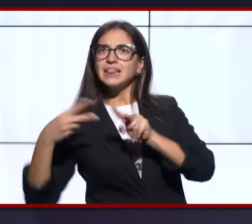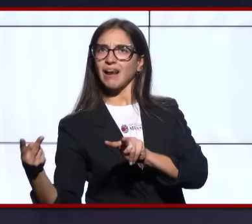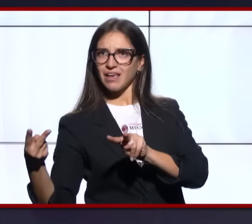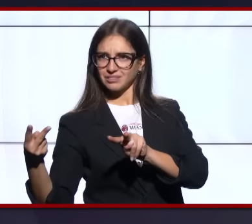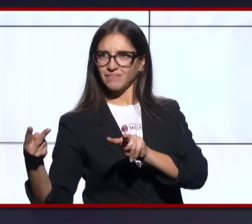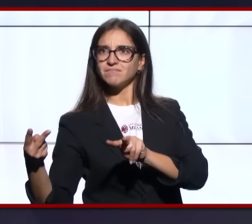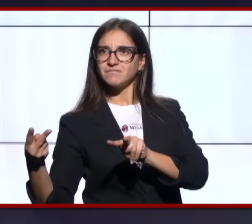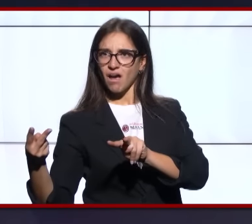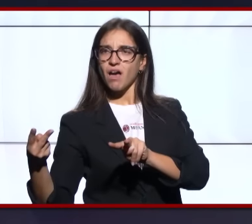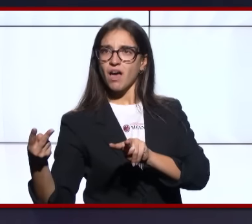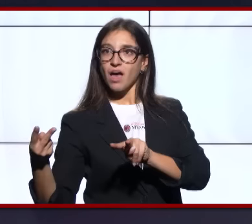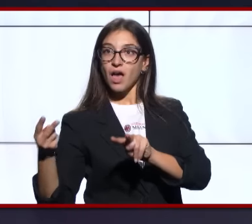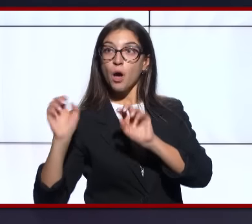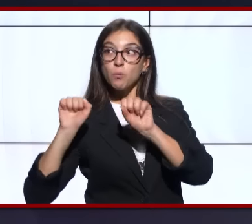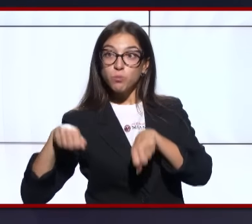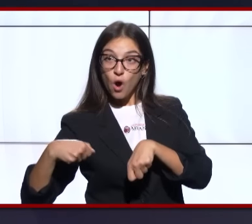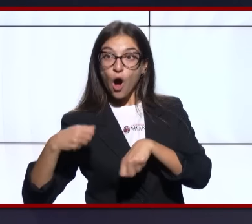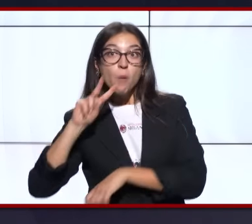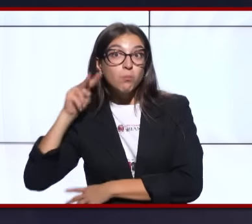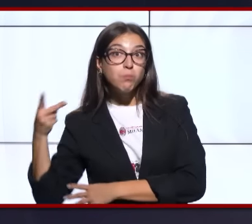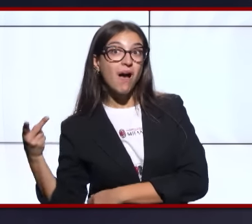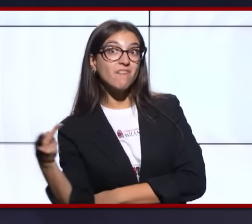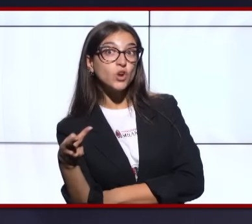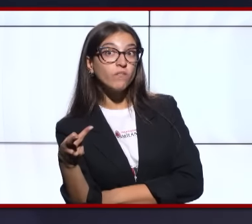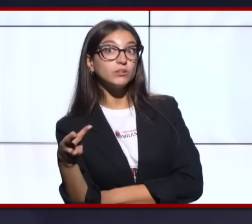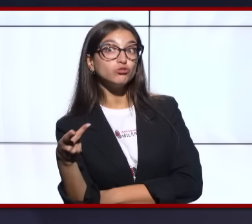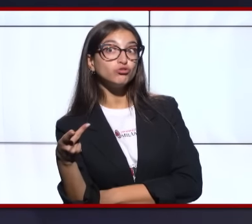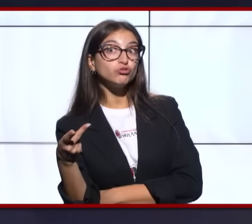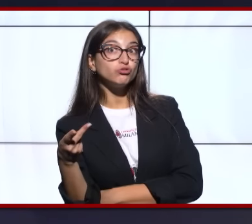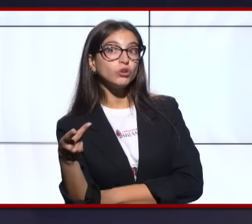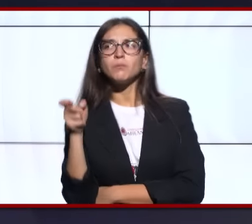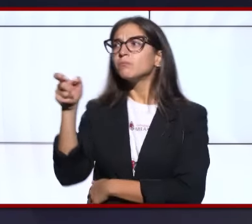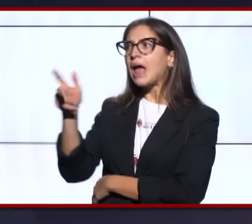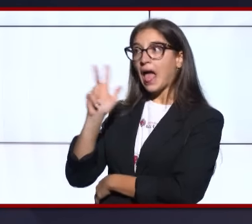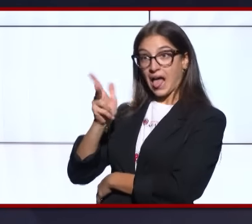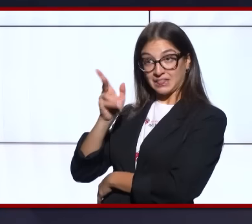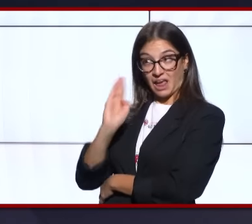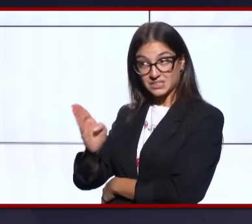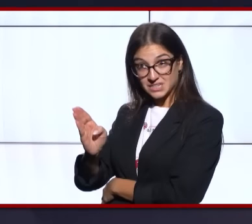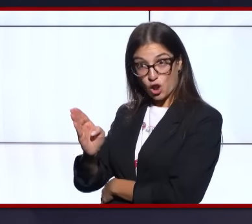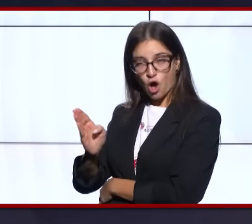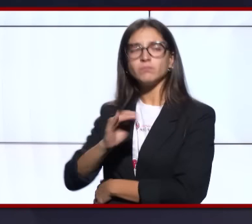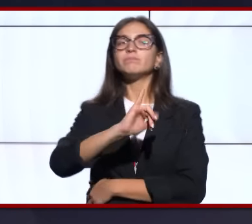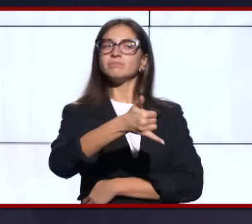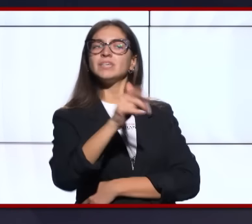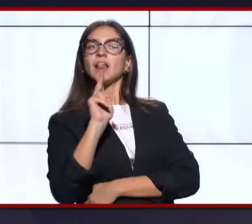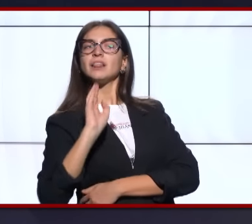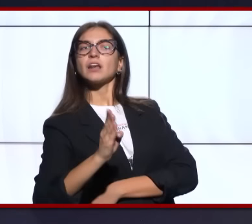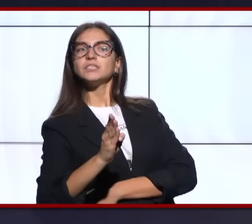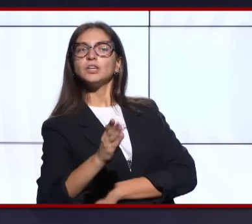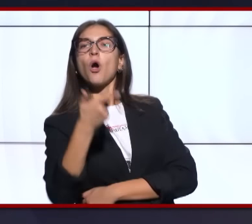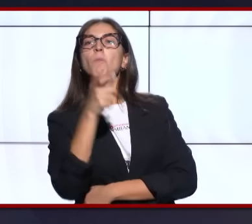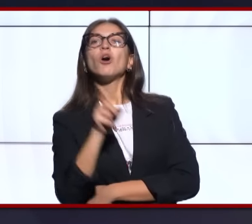nazionale può essere pavlovic come un terzino come terzino Sì perché lui in nazionale